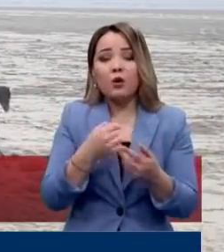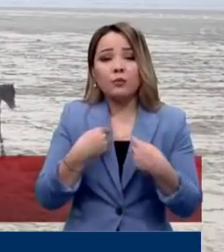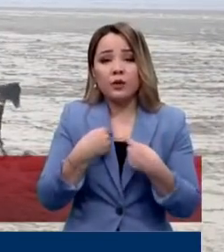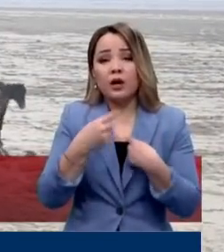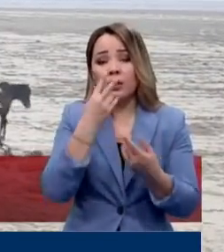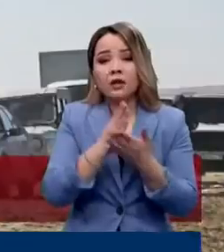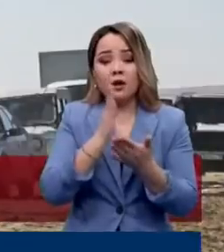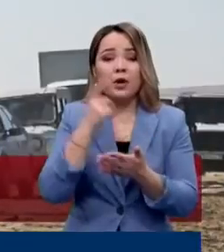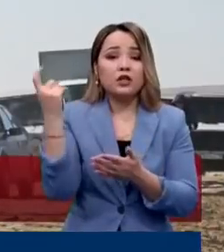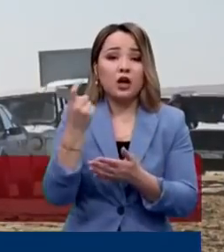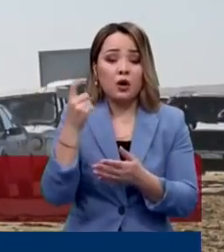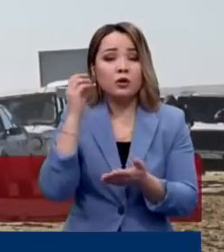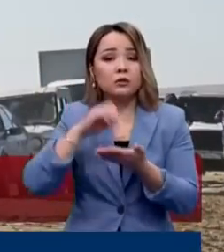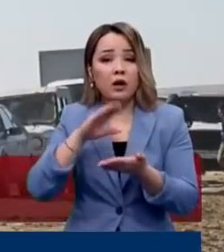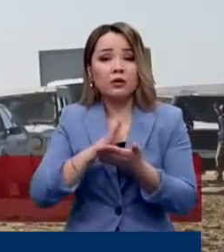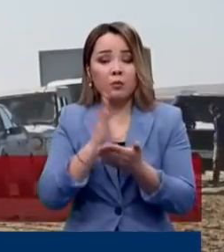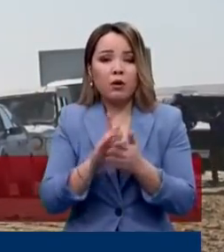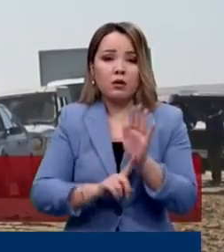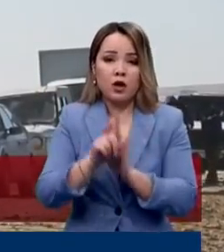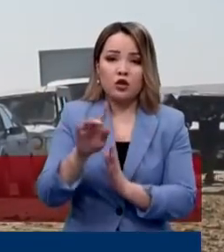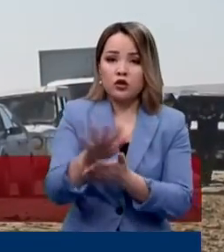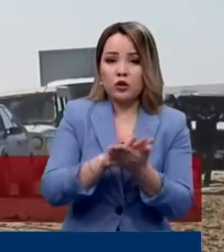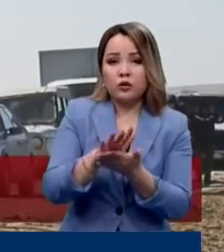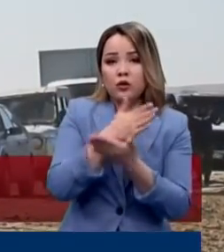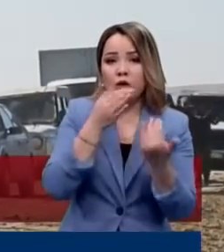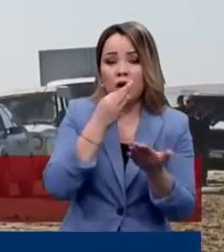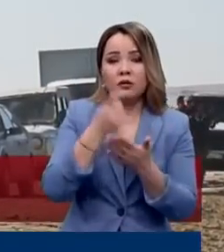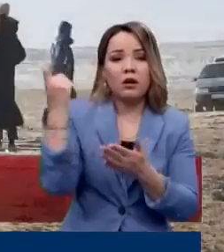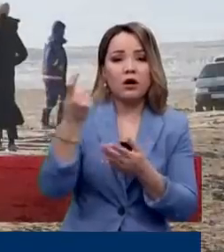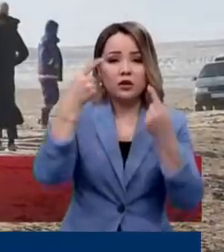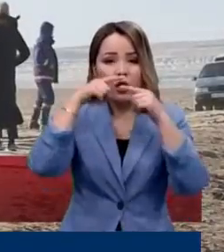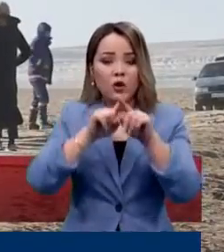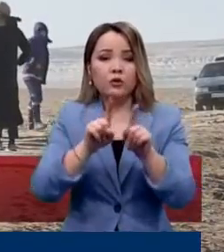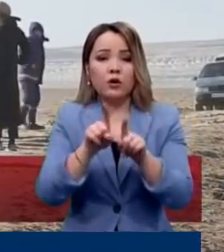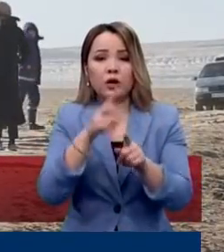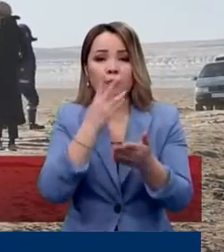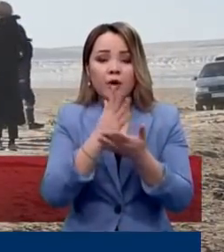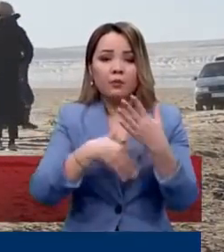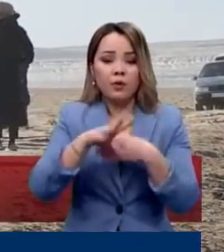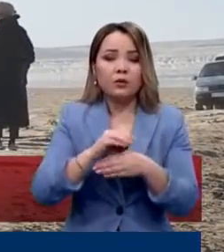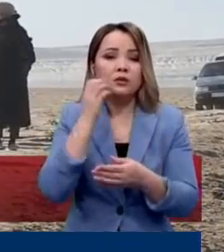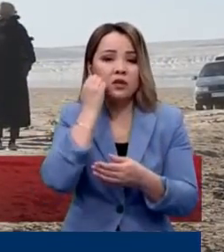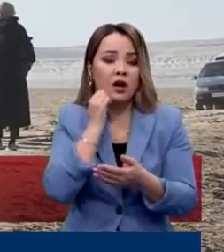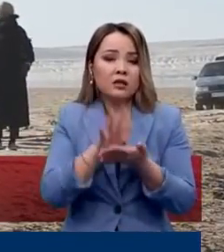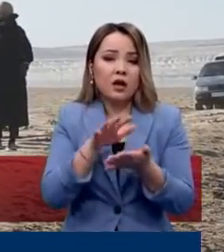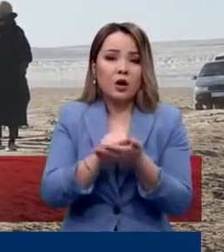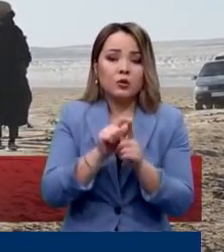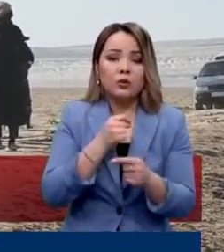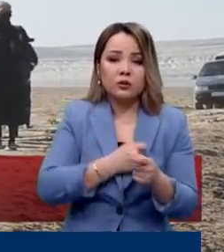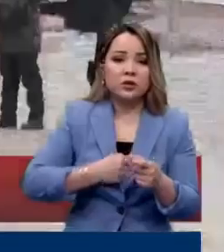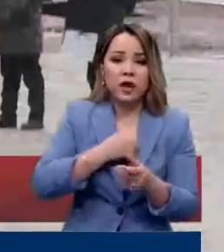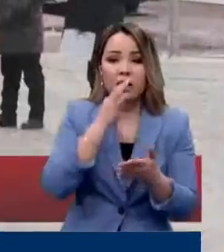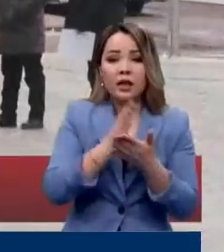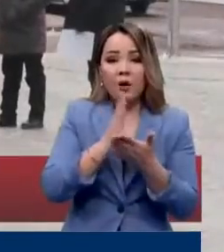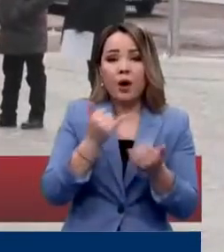шаруалар. Есепте бар, бірақ іске қосылмайтын, тіпті агротехника деуге келмейтін құрылғылардың күйі шаруаларды сарсаңға түсірген.